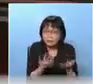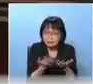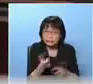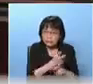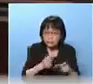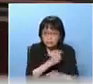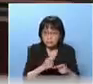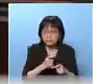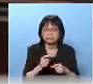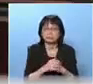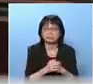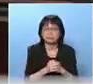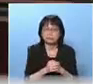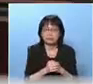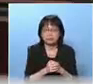動